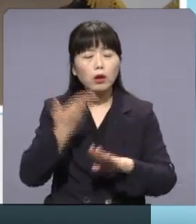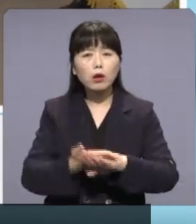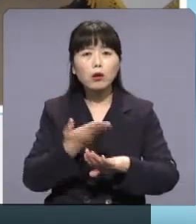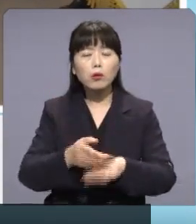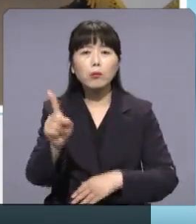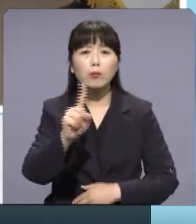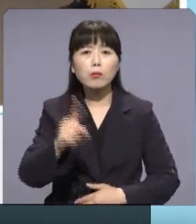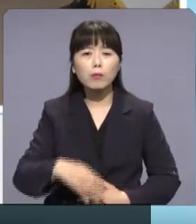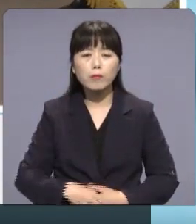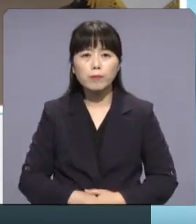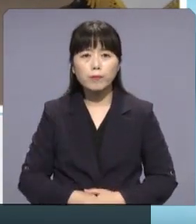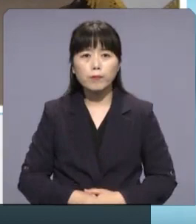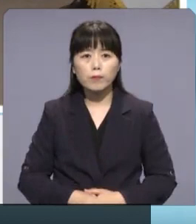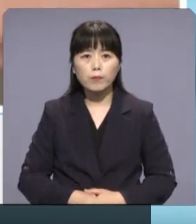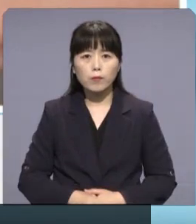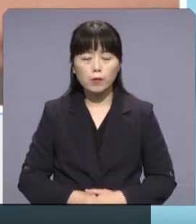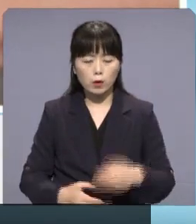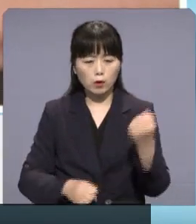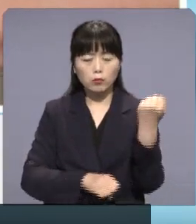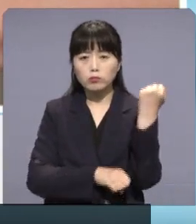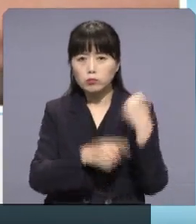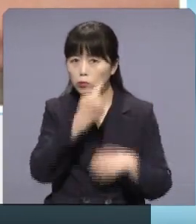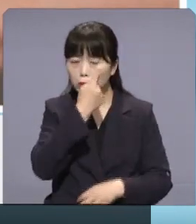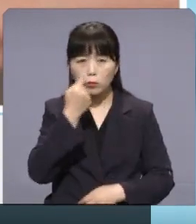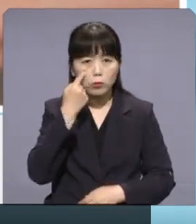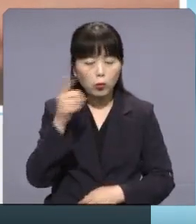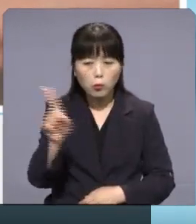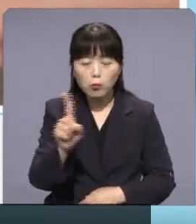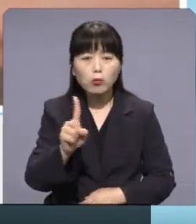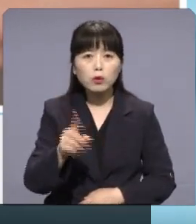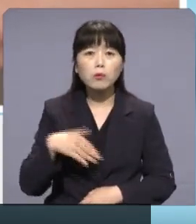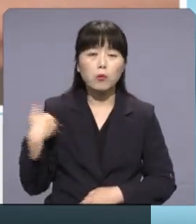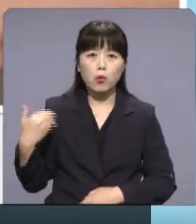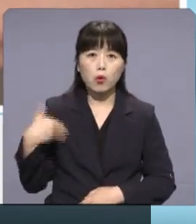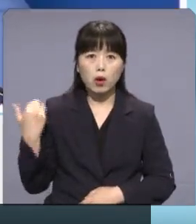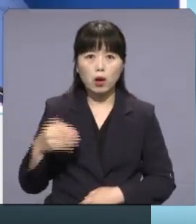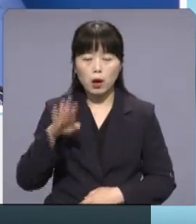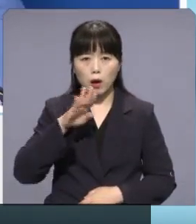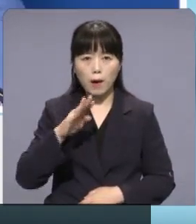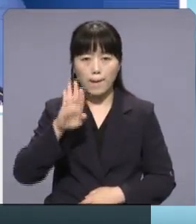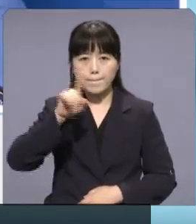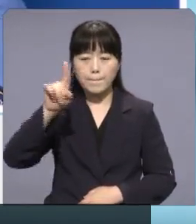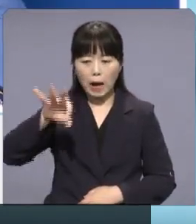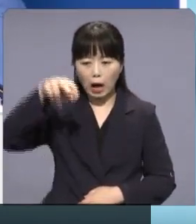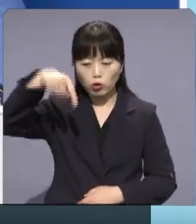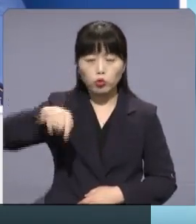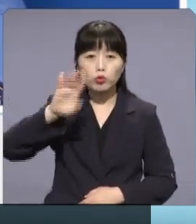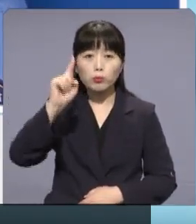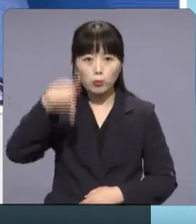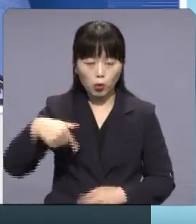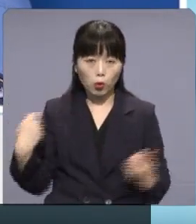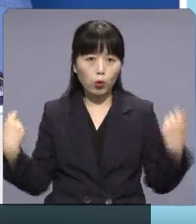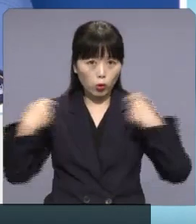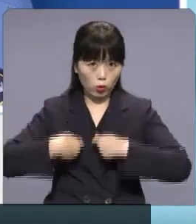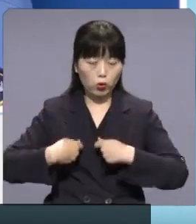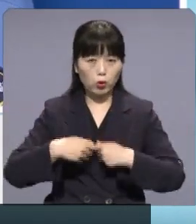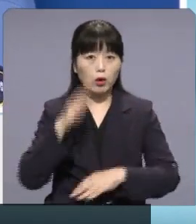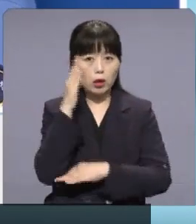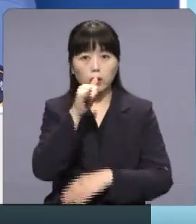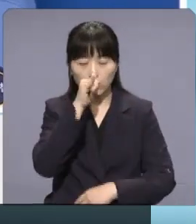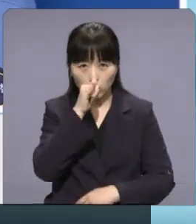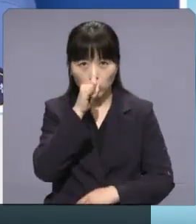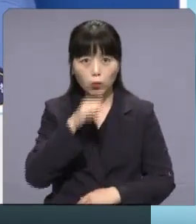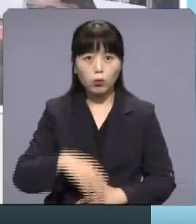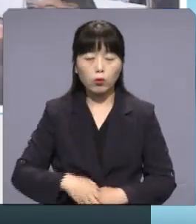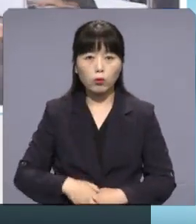대체? 달라질 근거를 알 수가 없잖아요. 뭐 방수복 얘기하고 뭐 그런 얘기를 하고 있는데요. 그건 조류